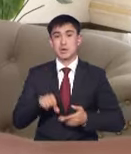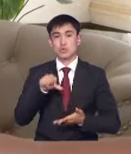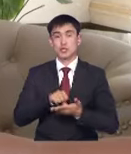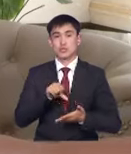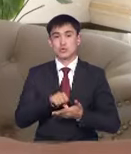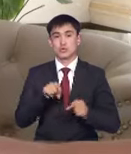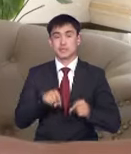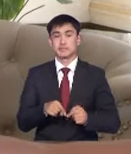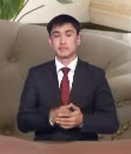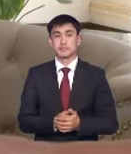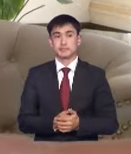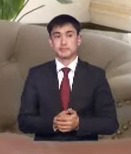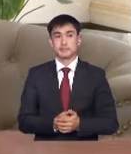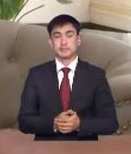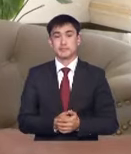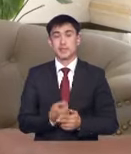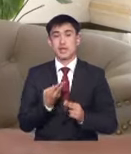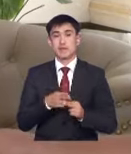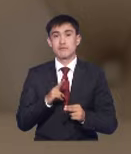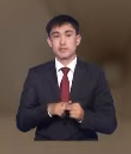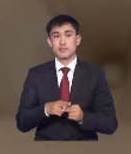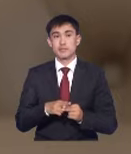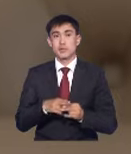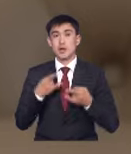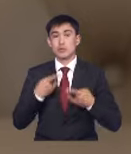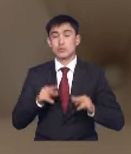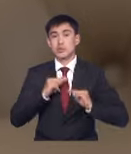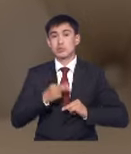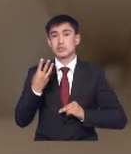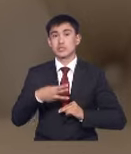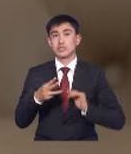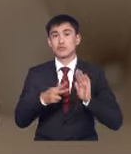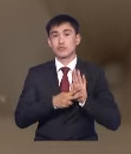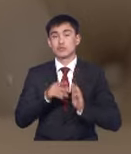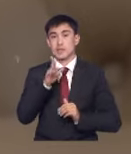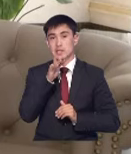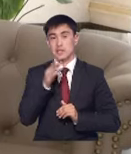участвую здесь. И я в этом роддоме работаю уже 38